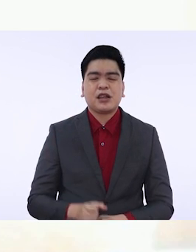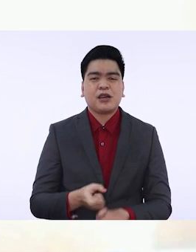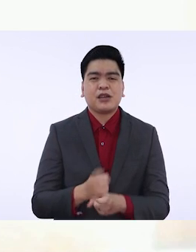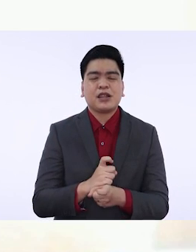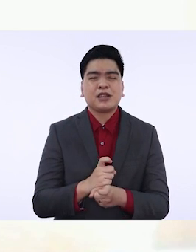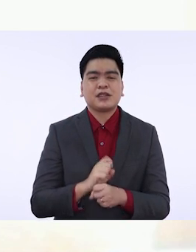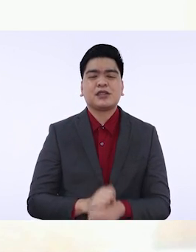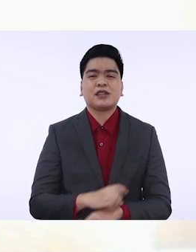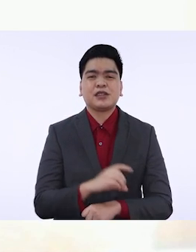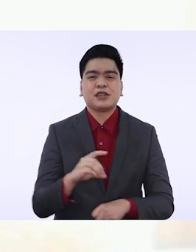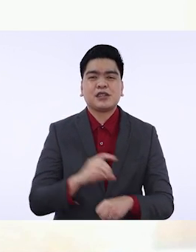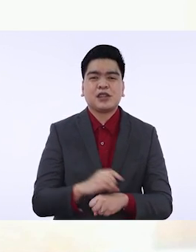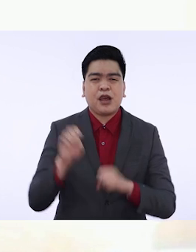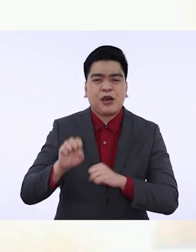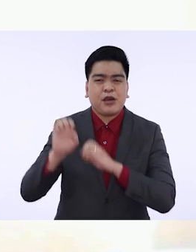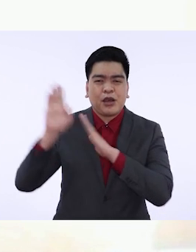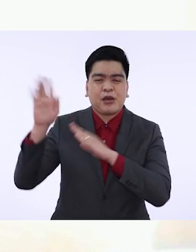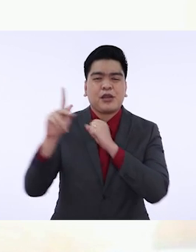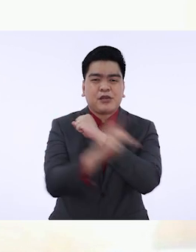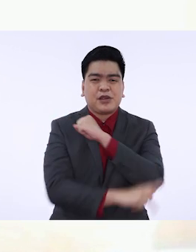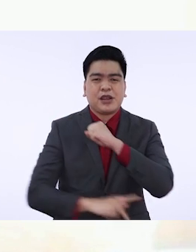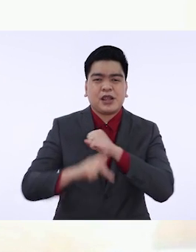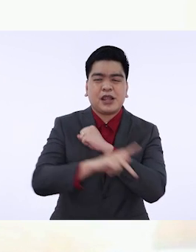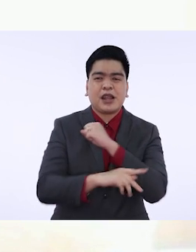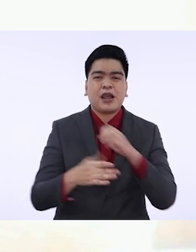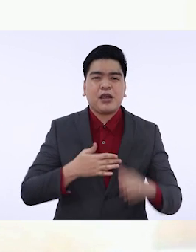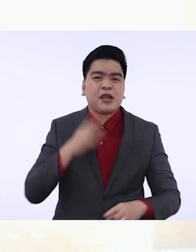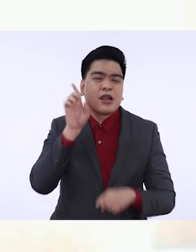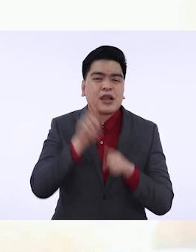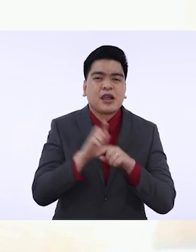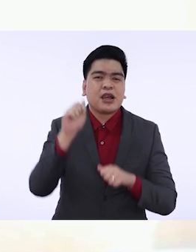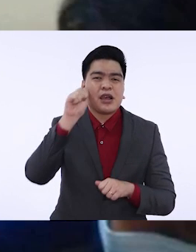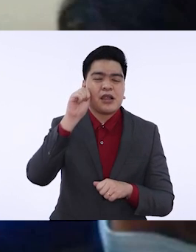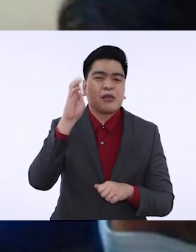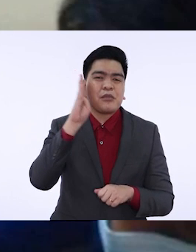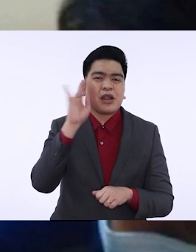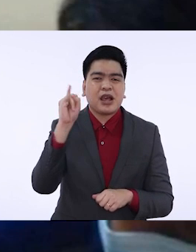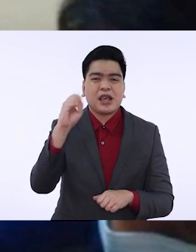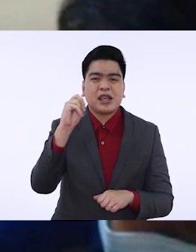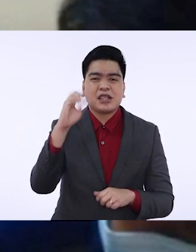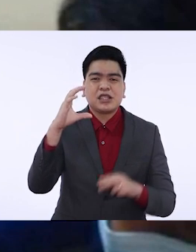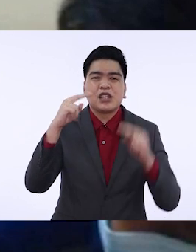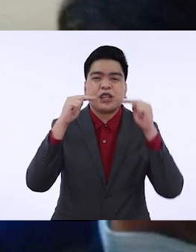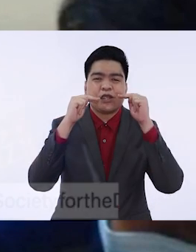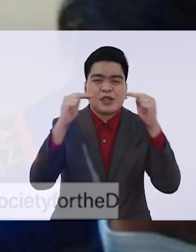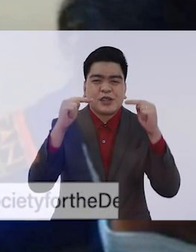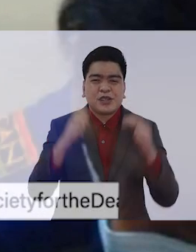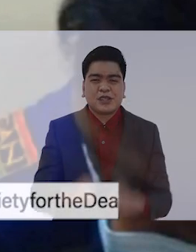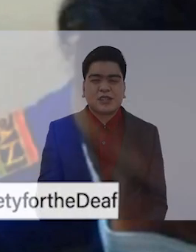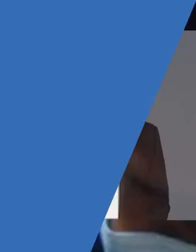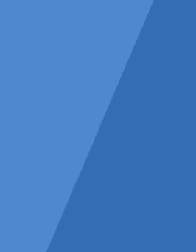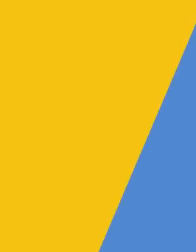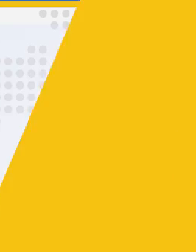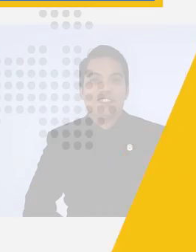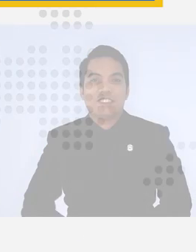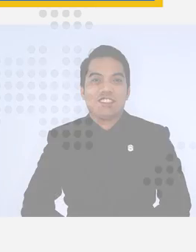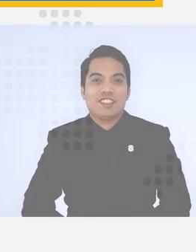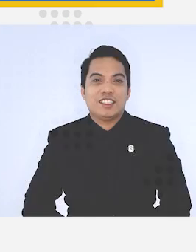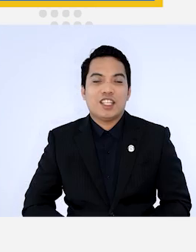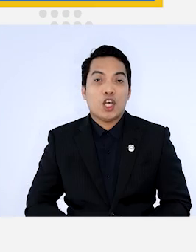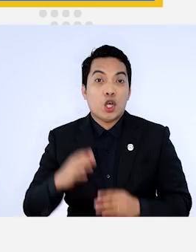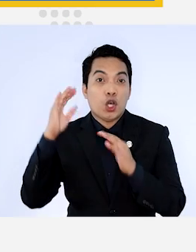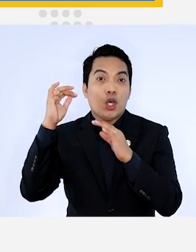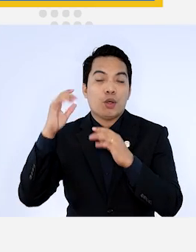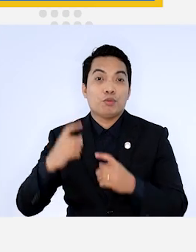Mula po dito sa distrito ng Mountain Province, ako po ang kapatid na Aileen Barrera para sa Iglesia ni Cristo News Network.